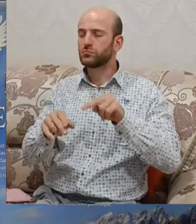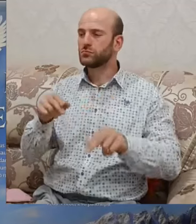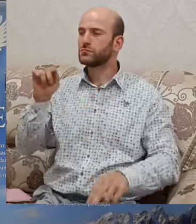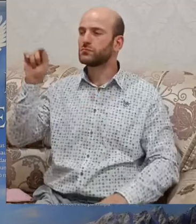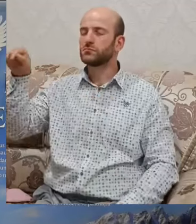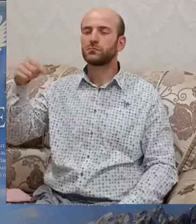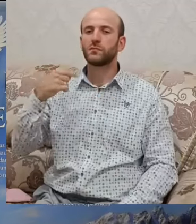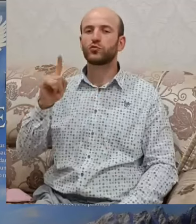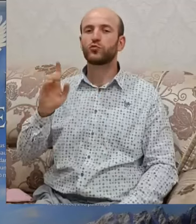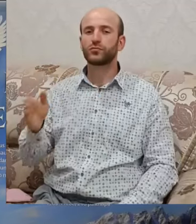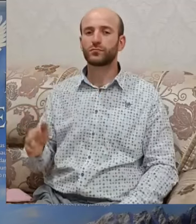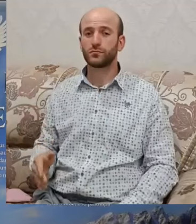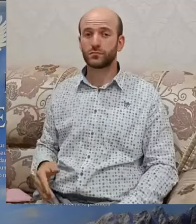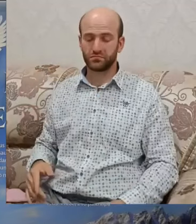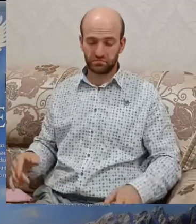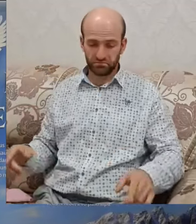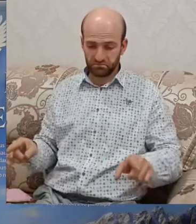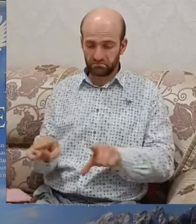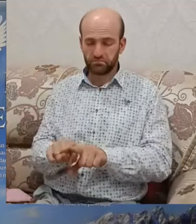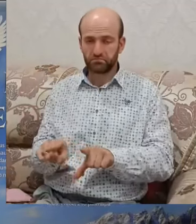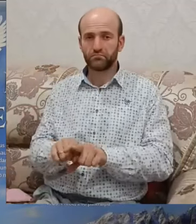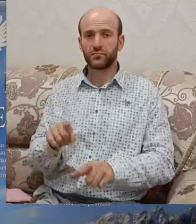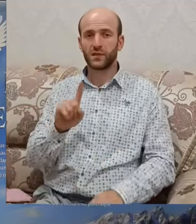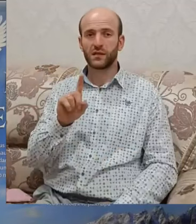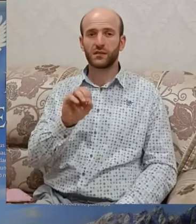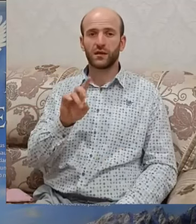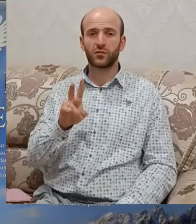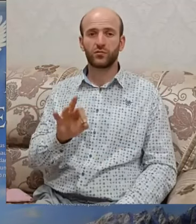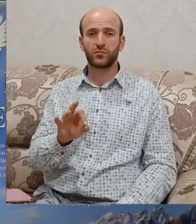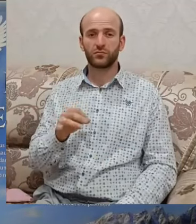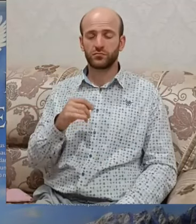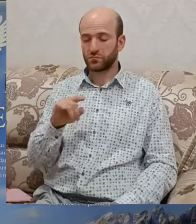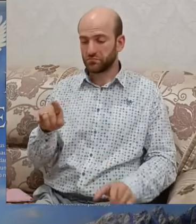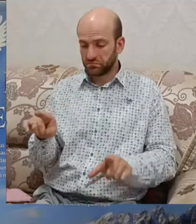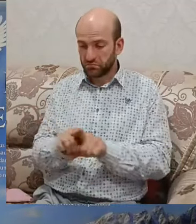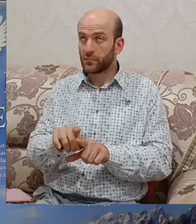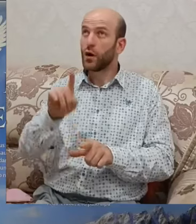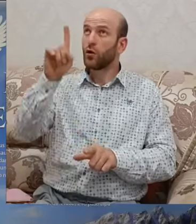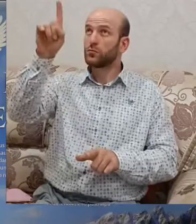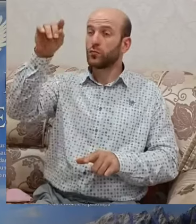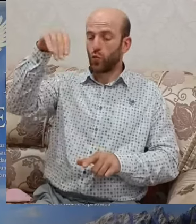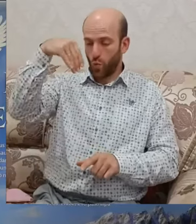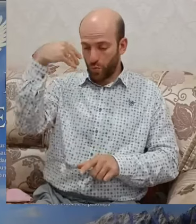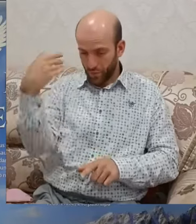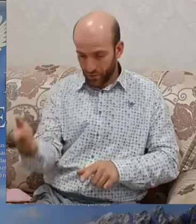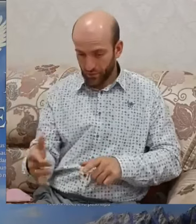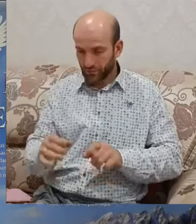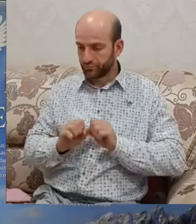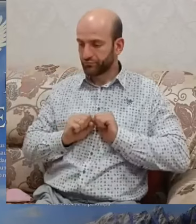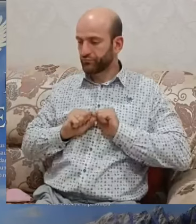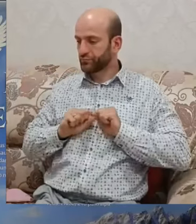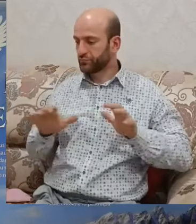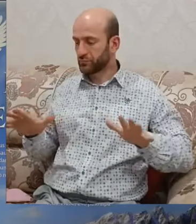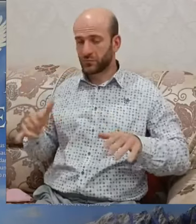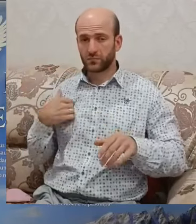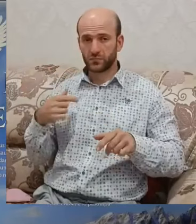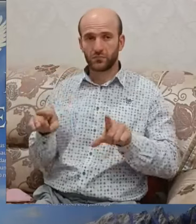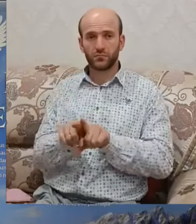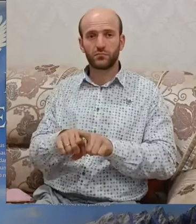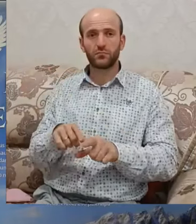первоначальное зерно. Ar tai tiesa? Это правда? Amen. Аминь. Karališkoji Abraomo